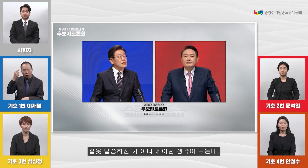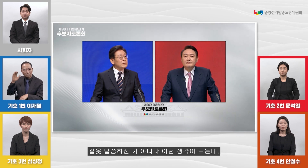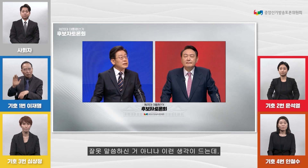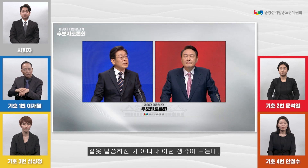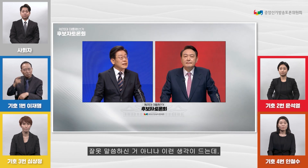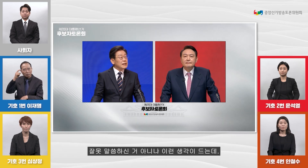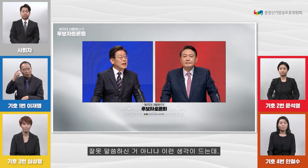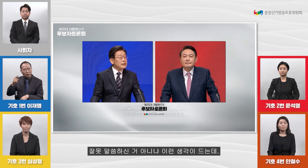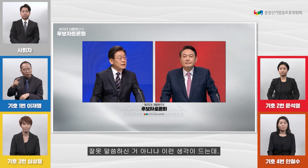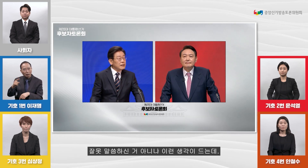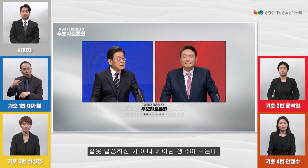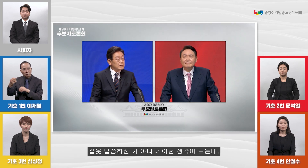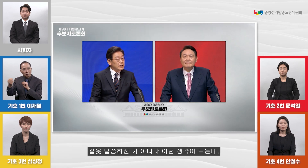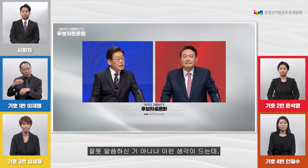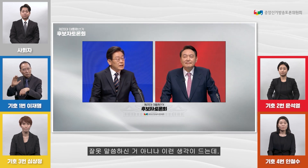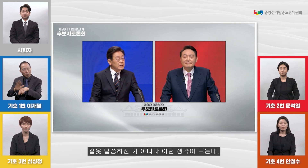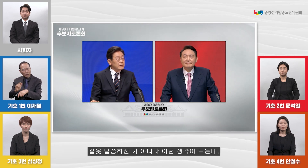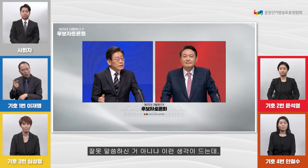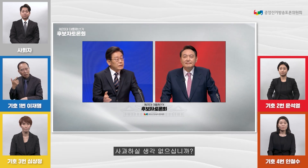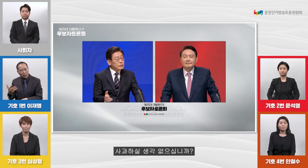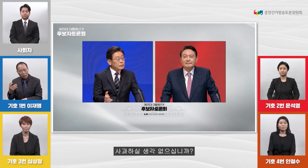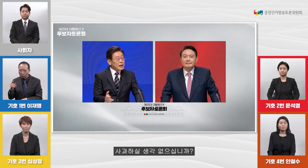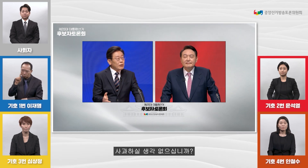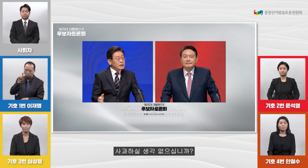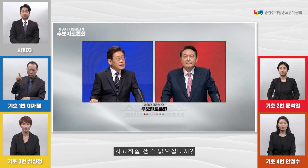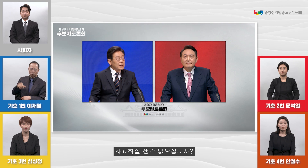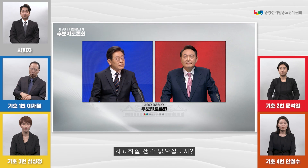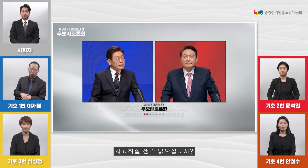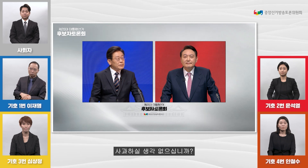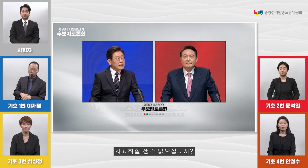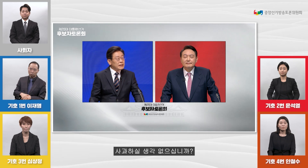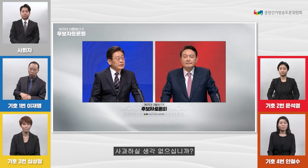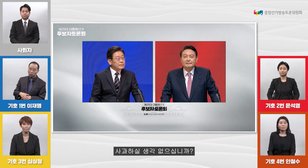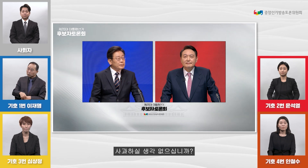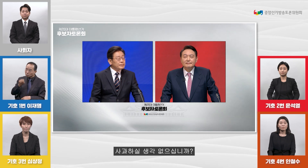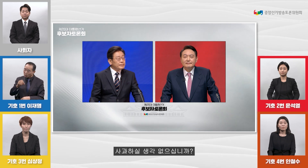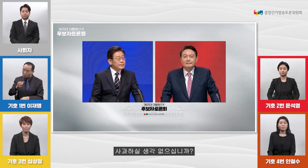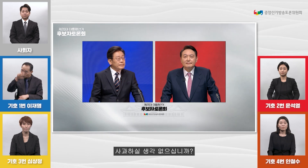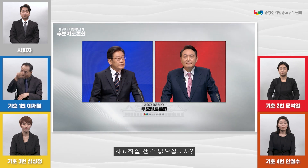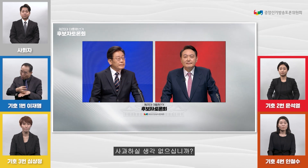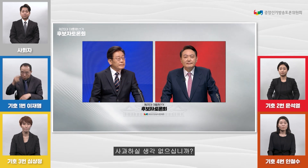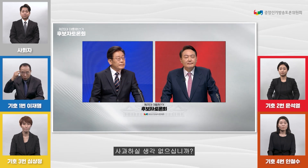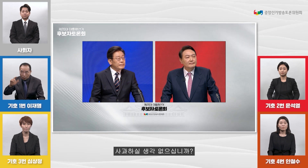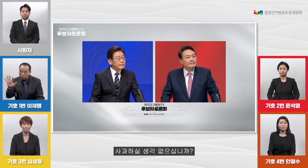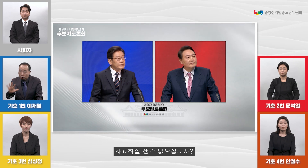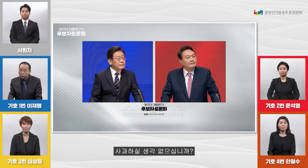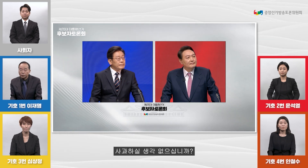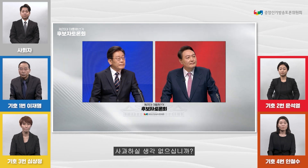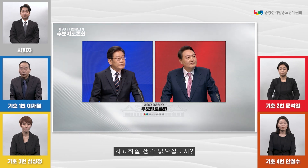잘못 말씀하신 거 아니냐 이 생각이 드는데 좀 사과하실 생각 없으십니까?